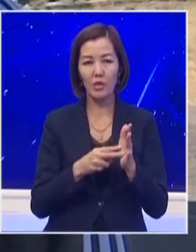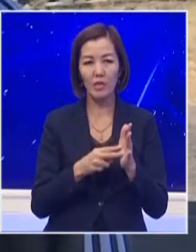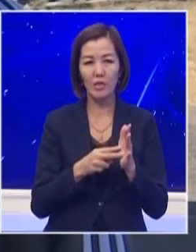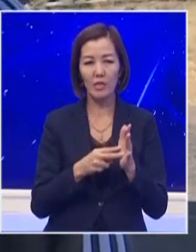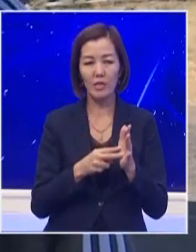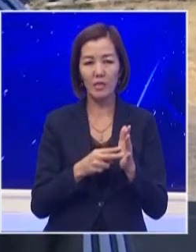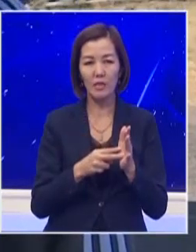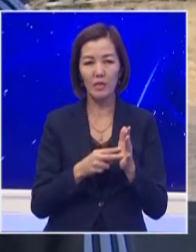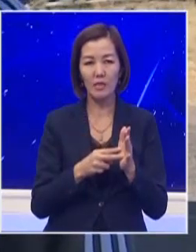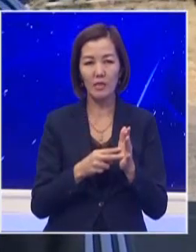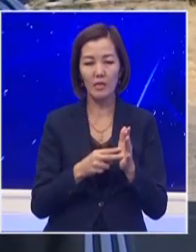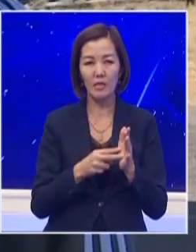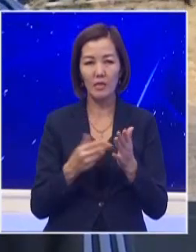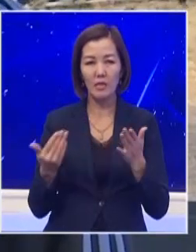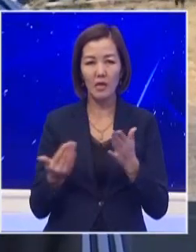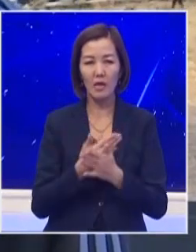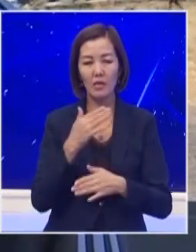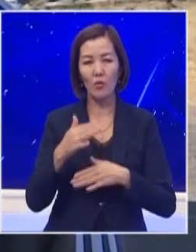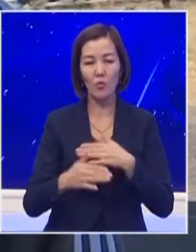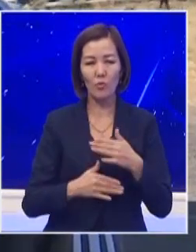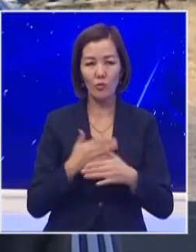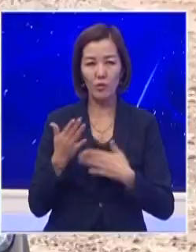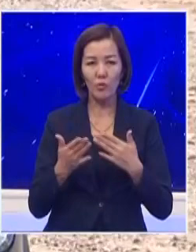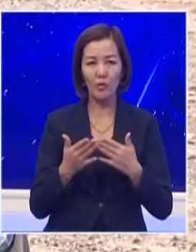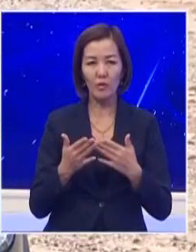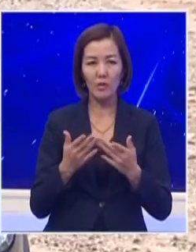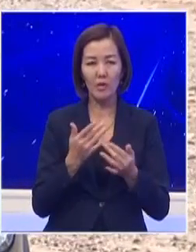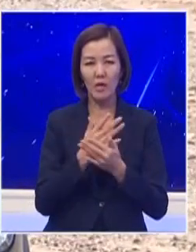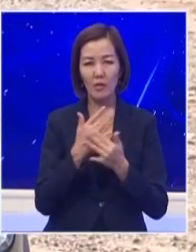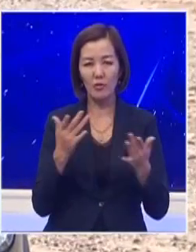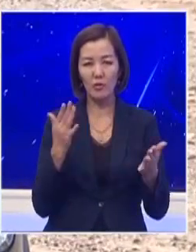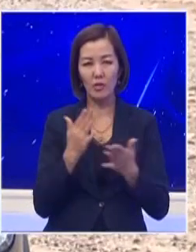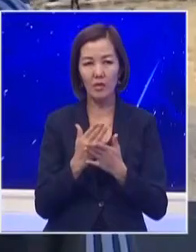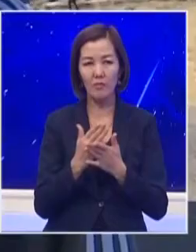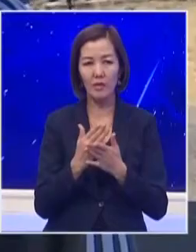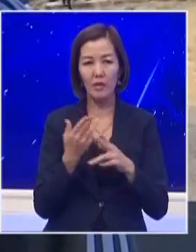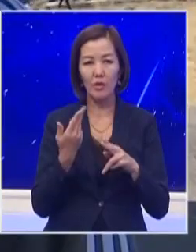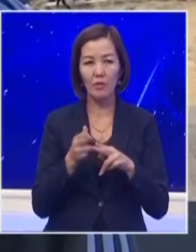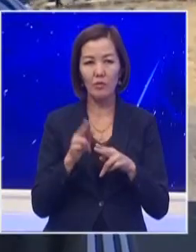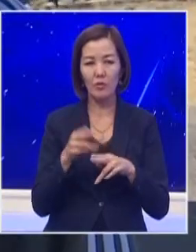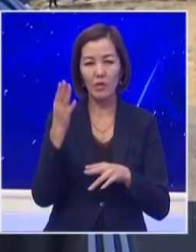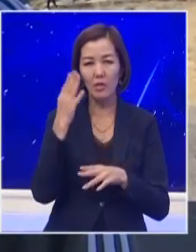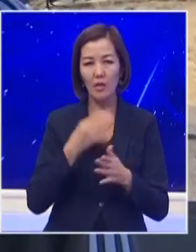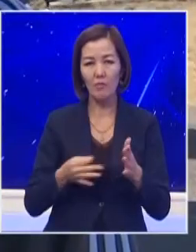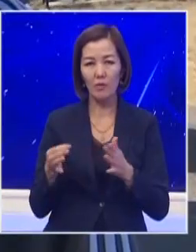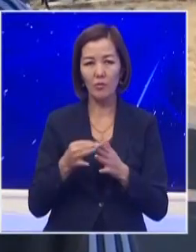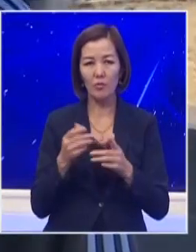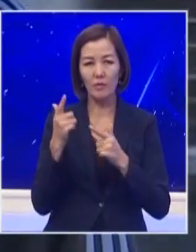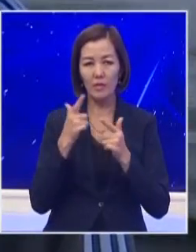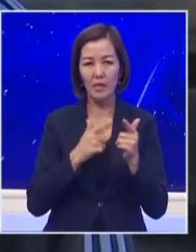астам біздің мына қайта өңдеу өндірушілердің заттары. Сондықтан Алматы облысы